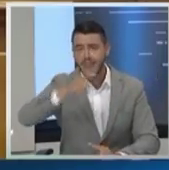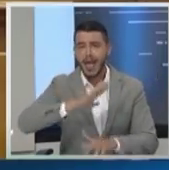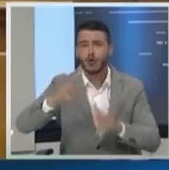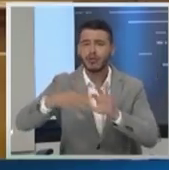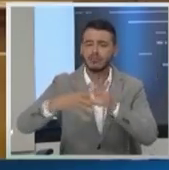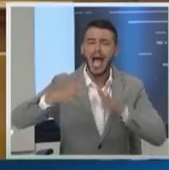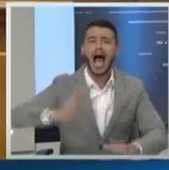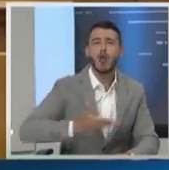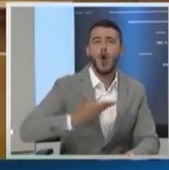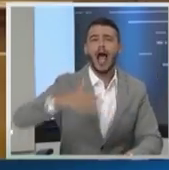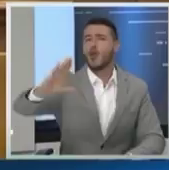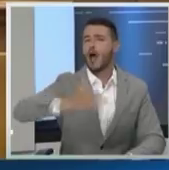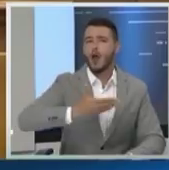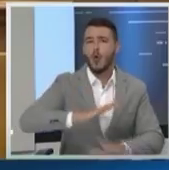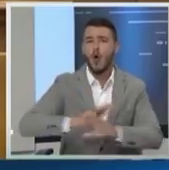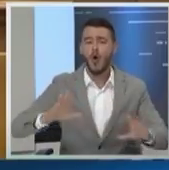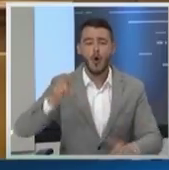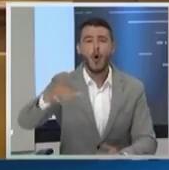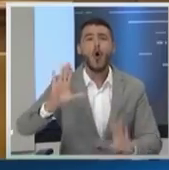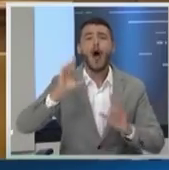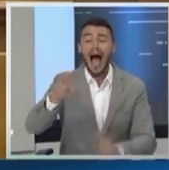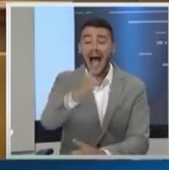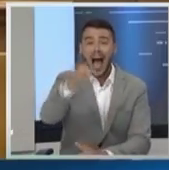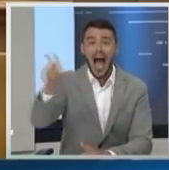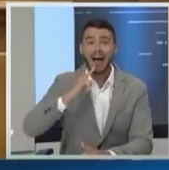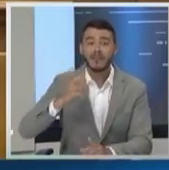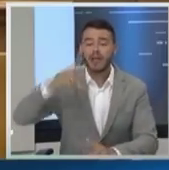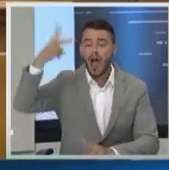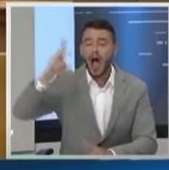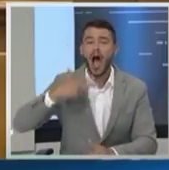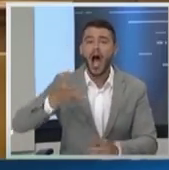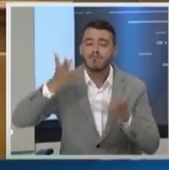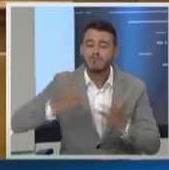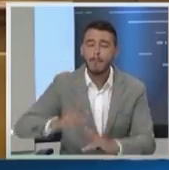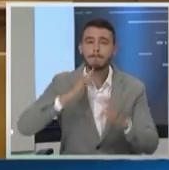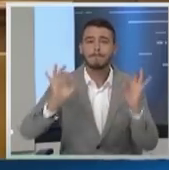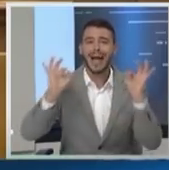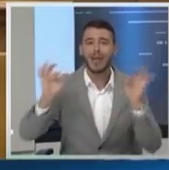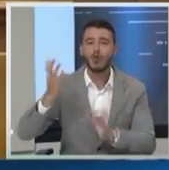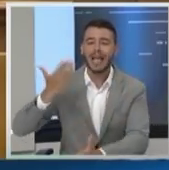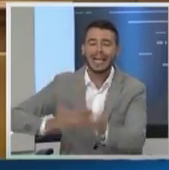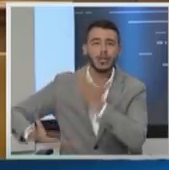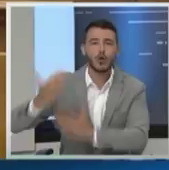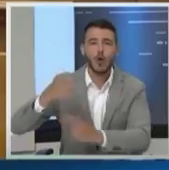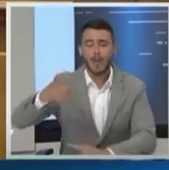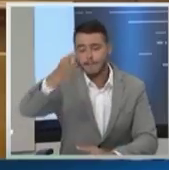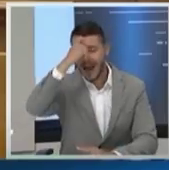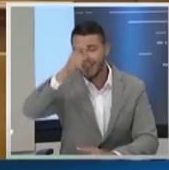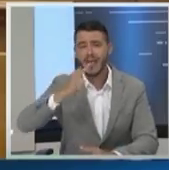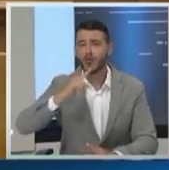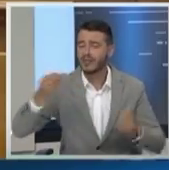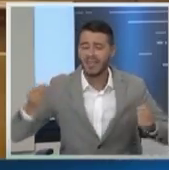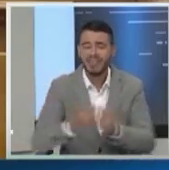από την Μακεδονία και την κληρονομιά της και βεβαίως, εξίσου πολύ σημαντικό και κρίσιμο, ότι